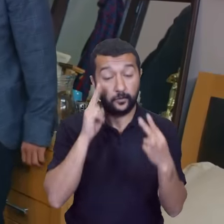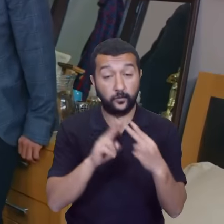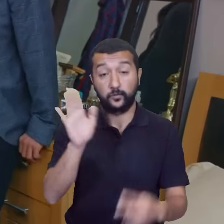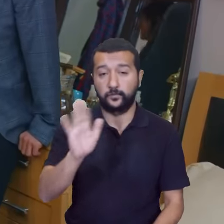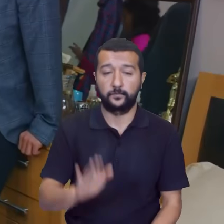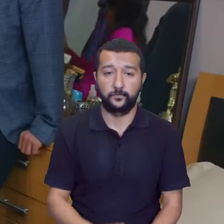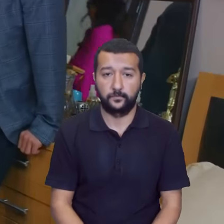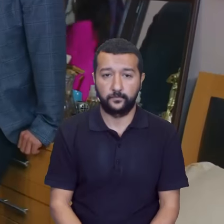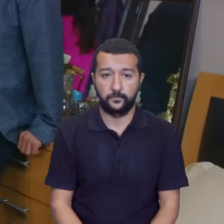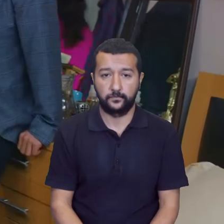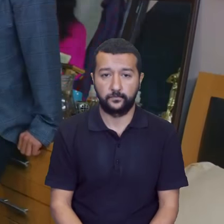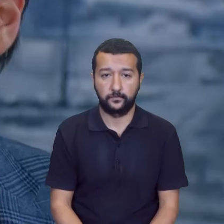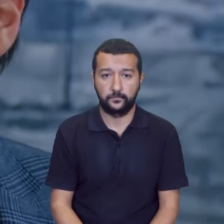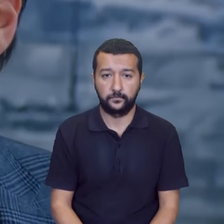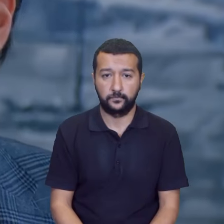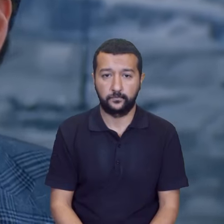görüşürüz.